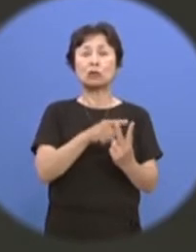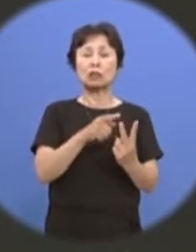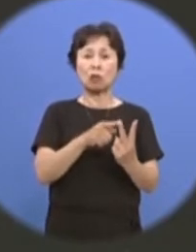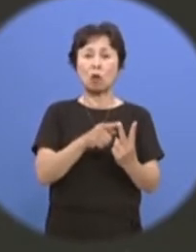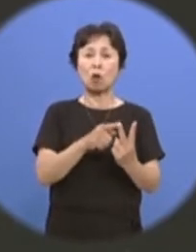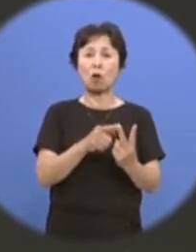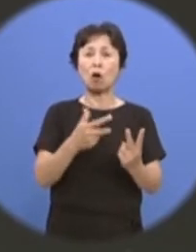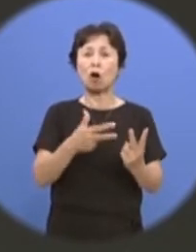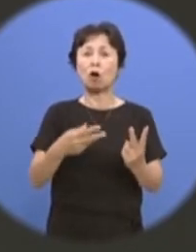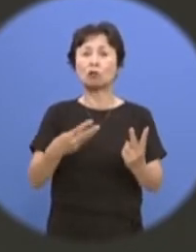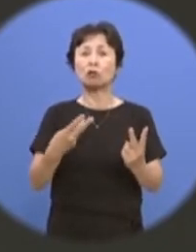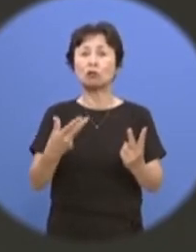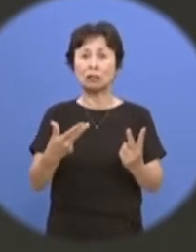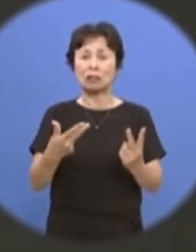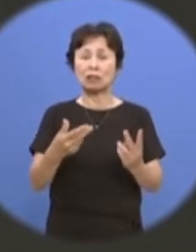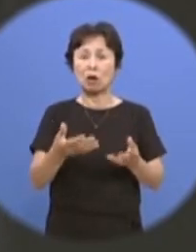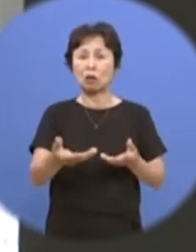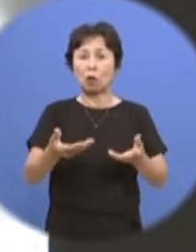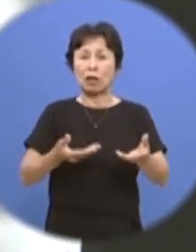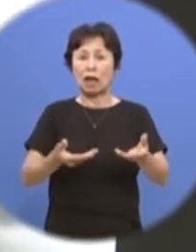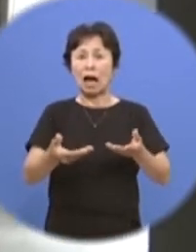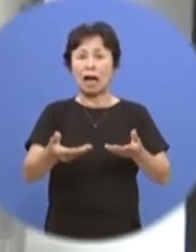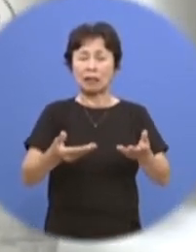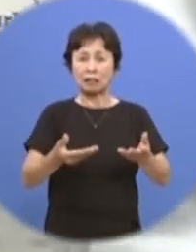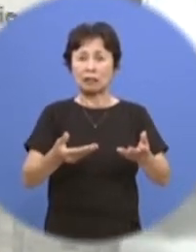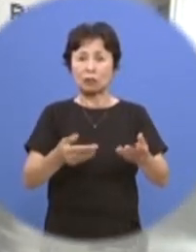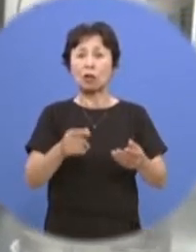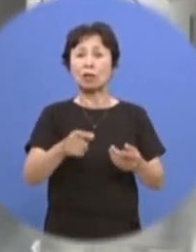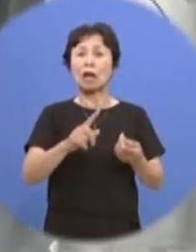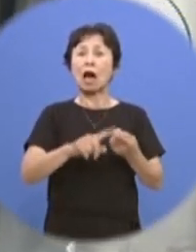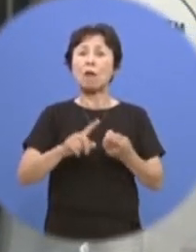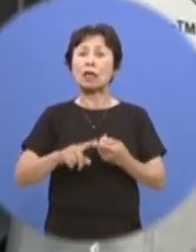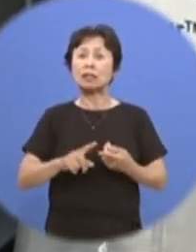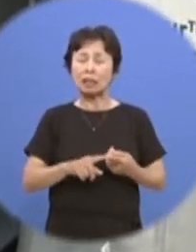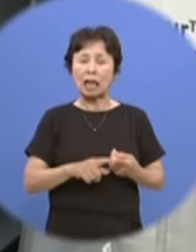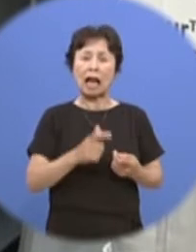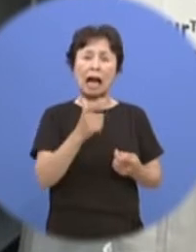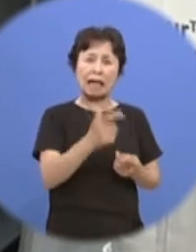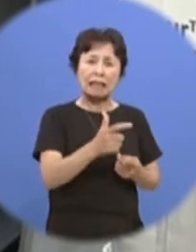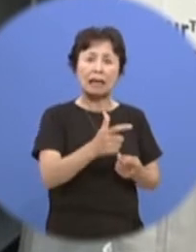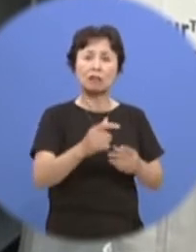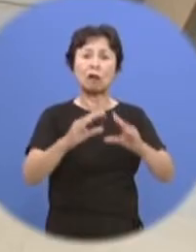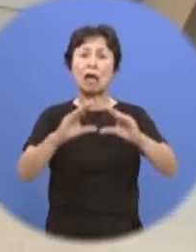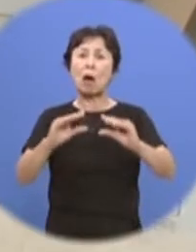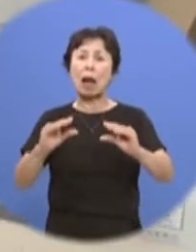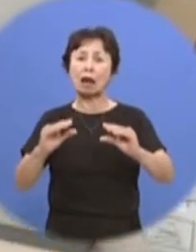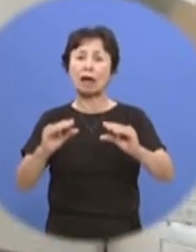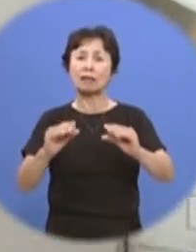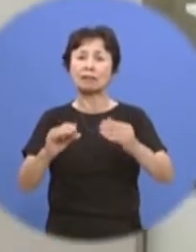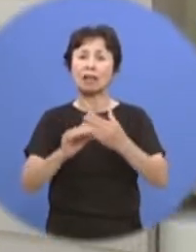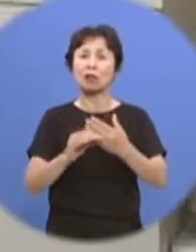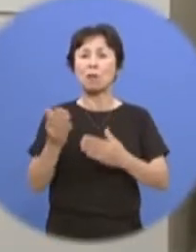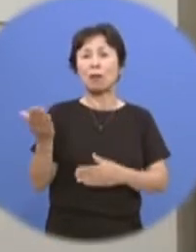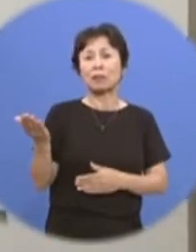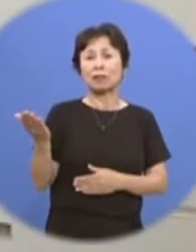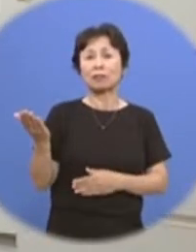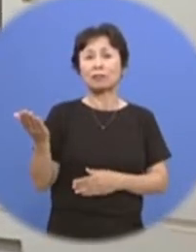填することで必要に応じて硬い樹脂であったり柔らかい樹脂であったり、例えばこういう